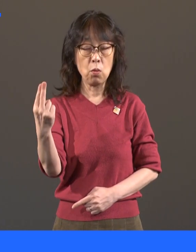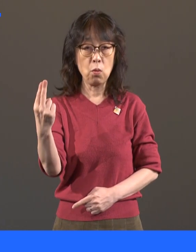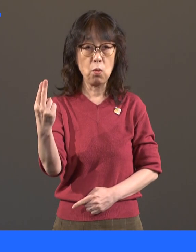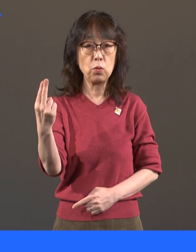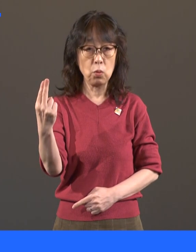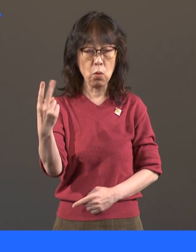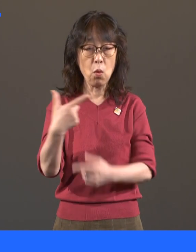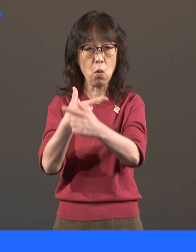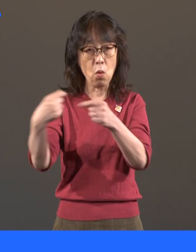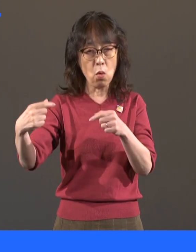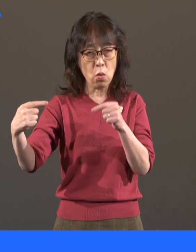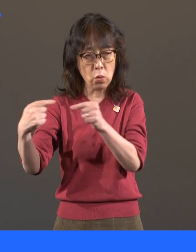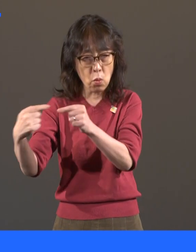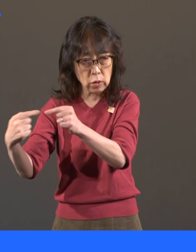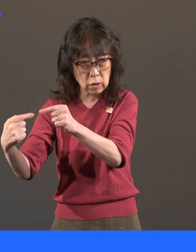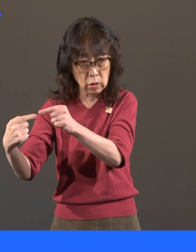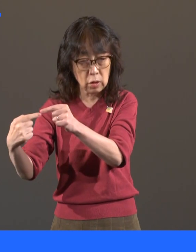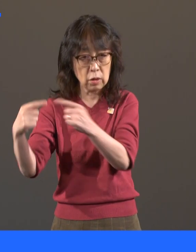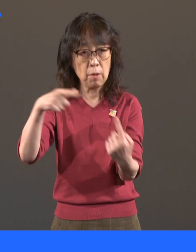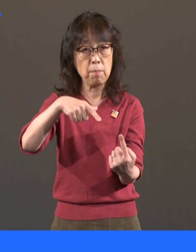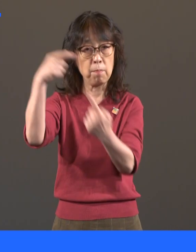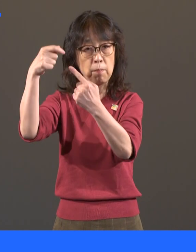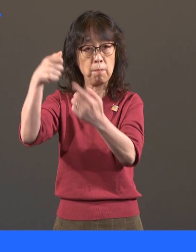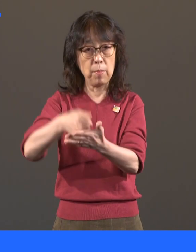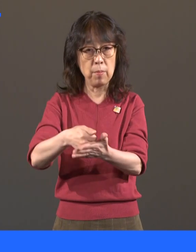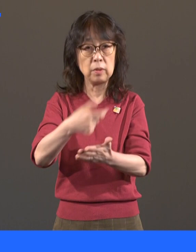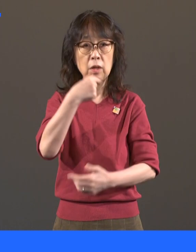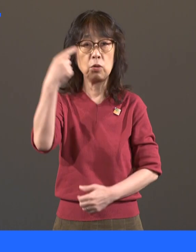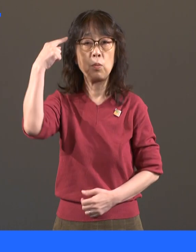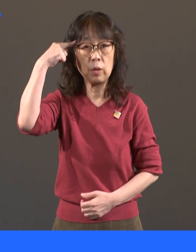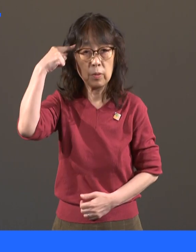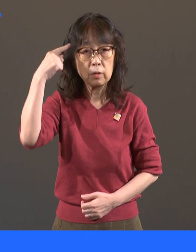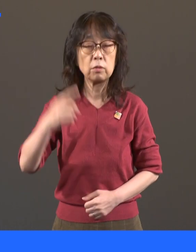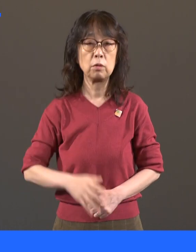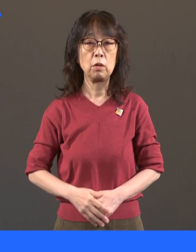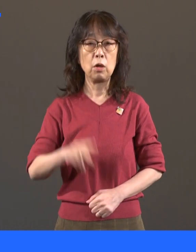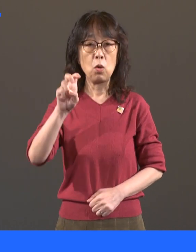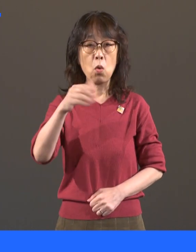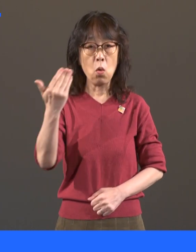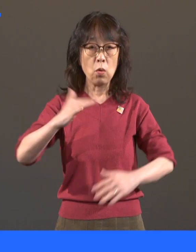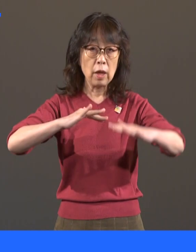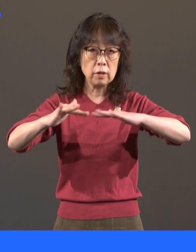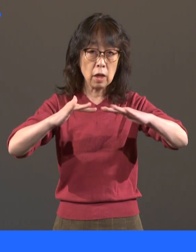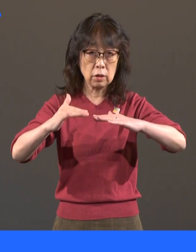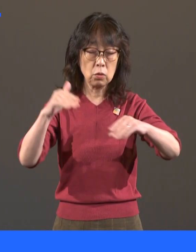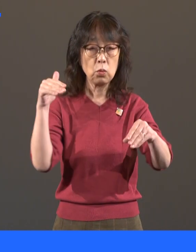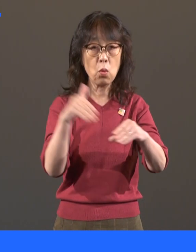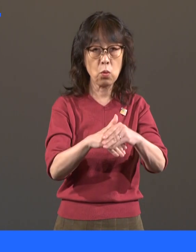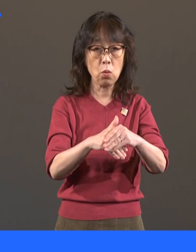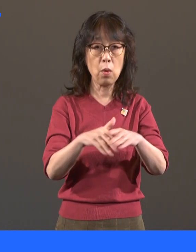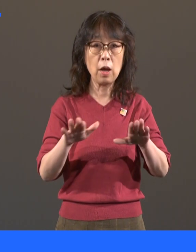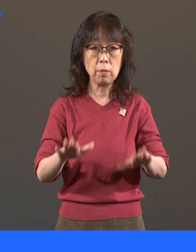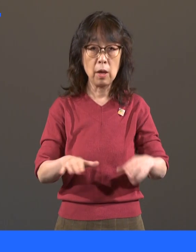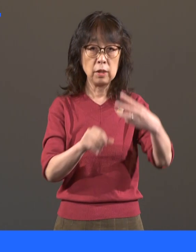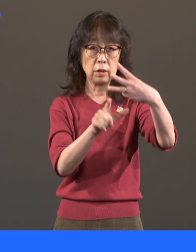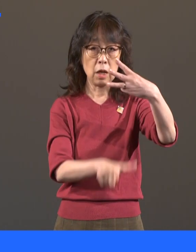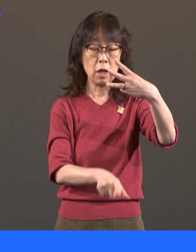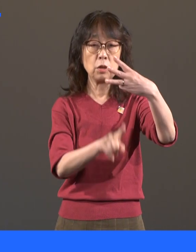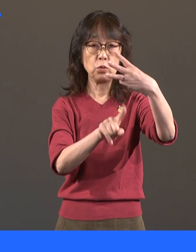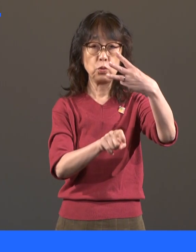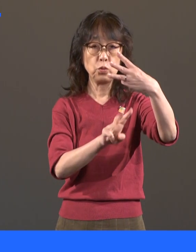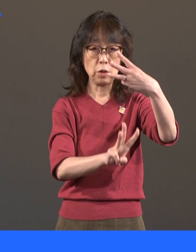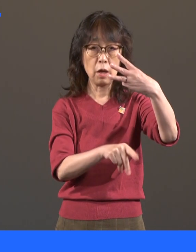都市の協議によって決定をしたいと考えておりますえロゴデザインの投票は本日から3月